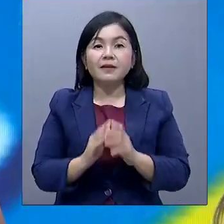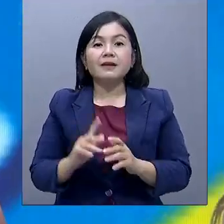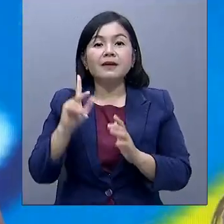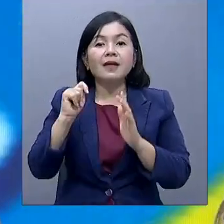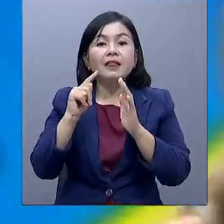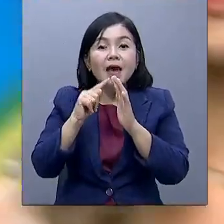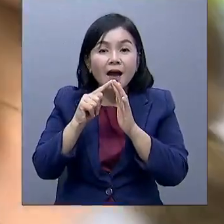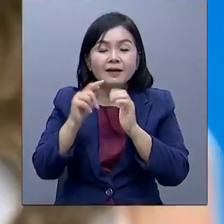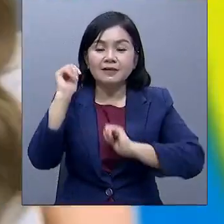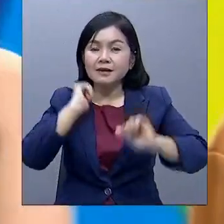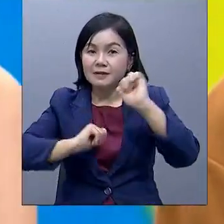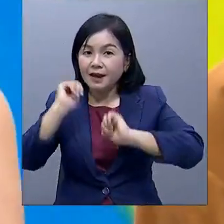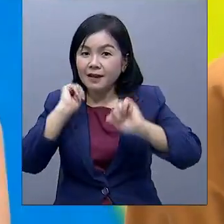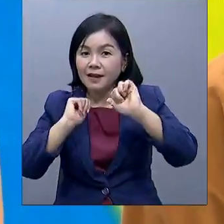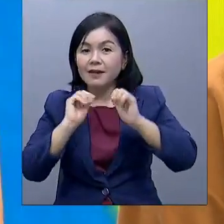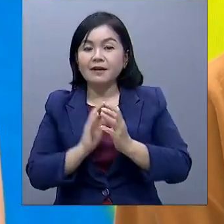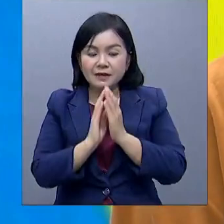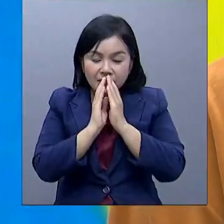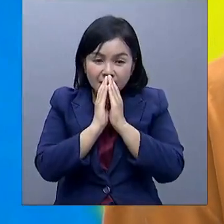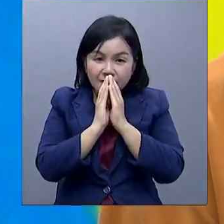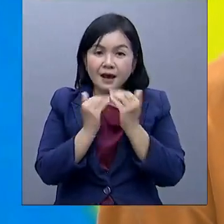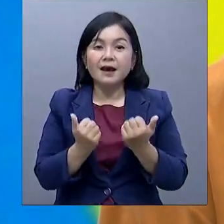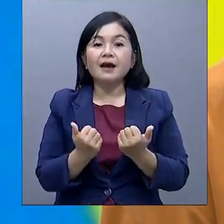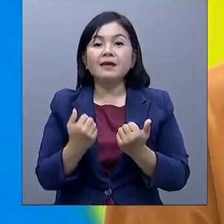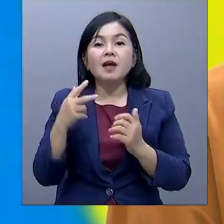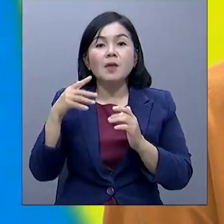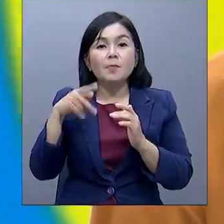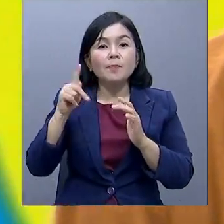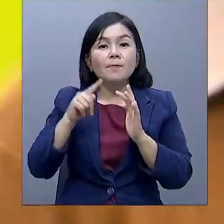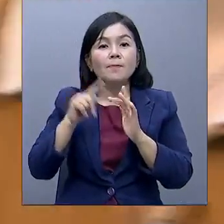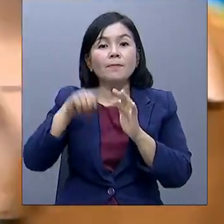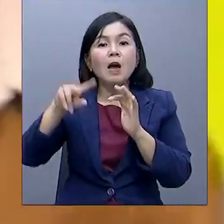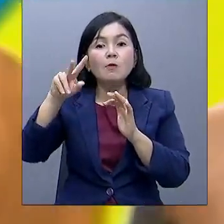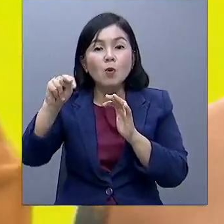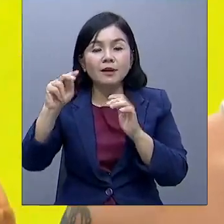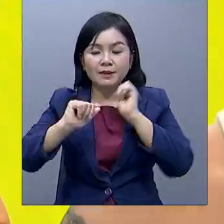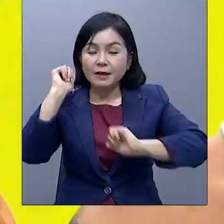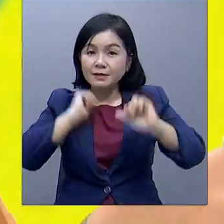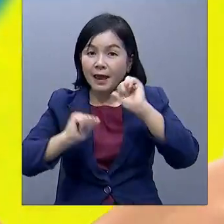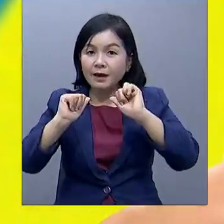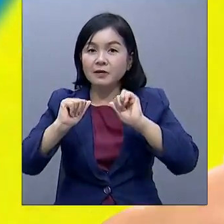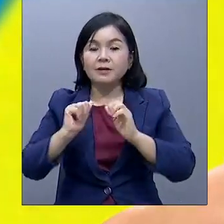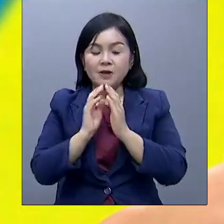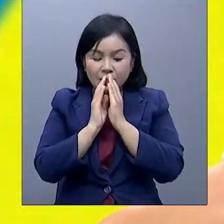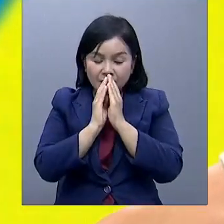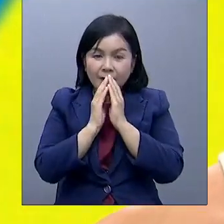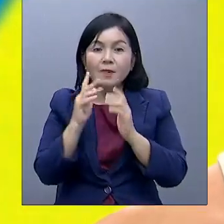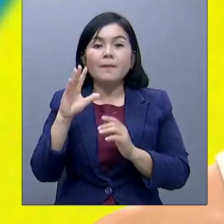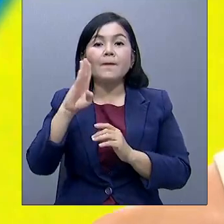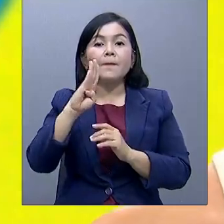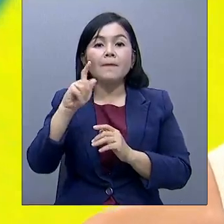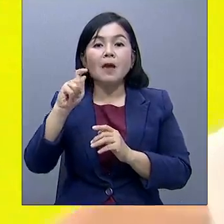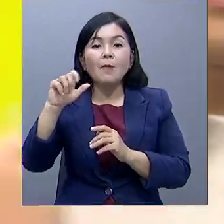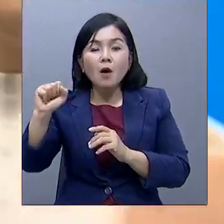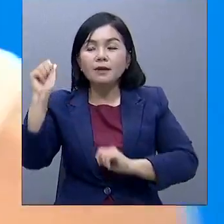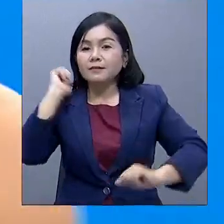บทเป็นโอ้ครับ สวัสดีค่ะฟุ่นค่ะรับบทเป็นจ๊ะจ๋าค่ะ สวัสดีครับบอสครับรับบทเป็นว